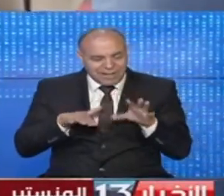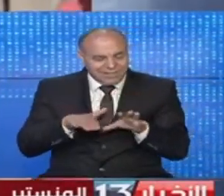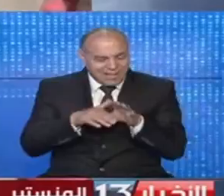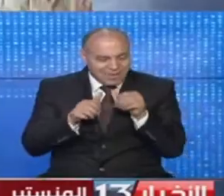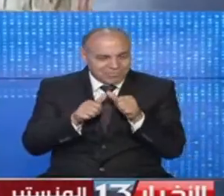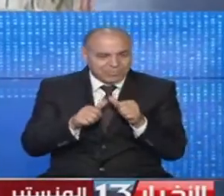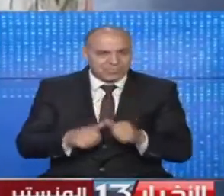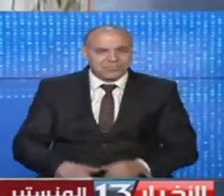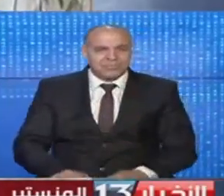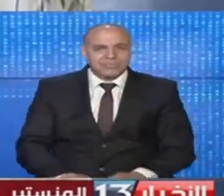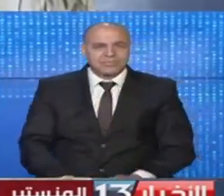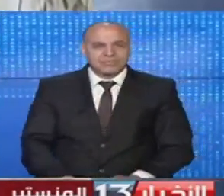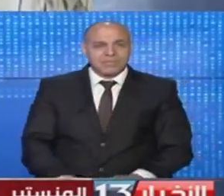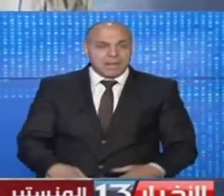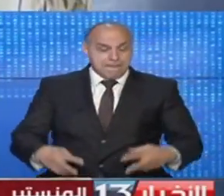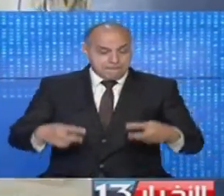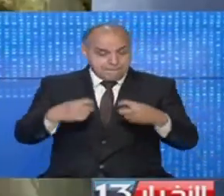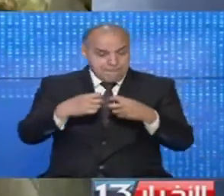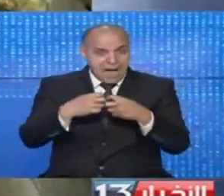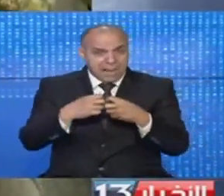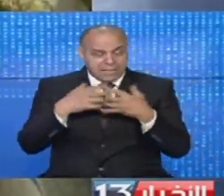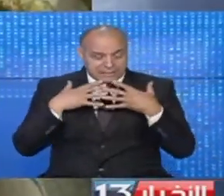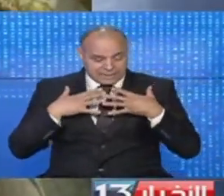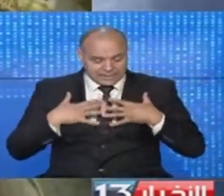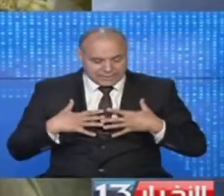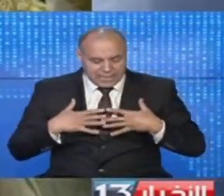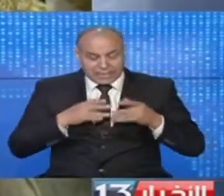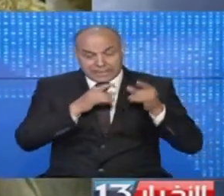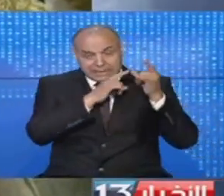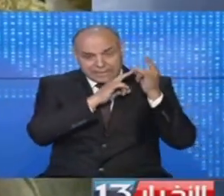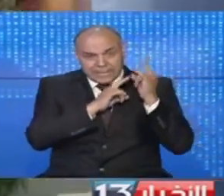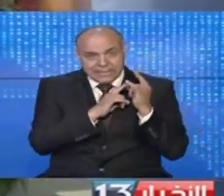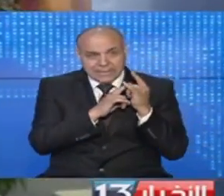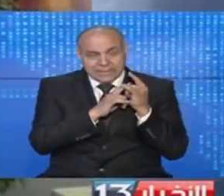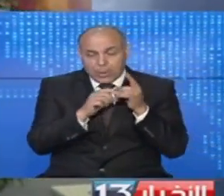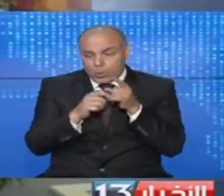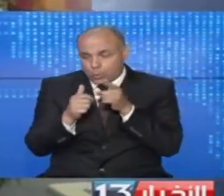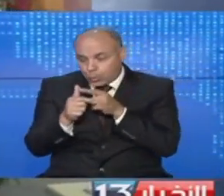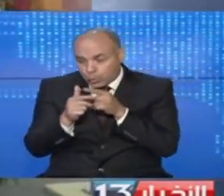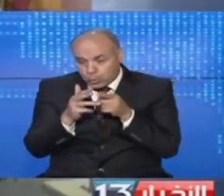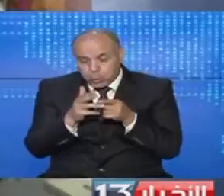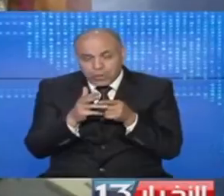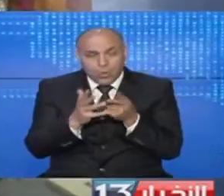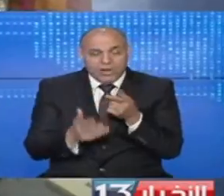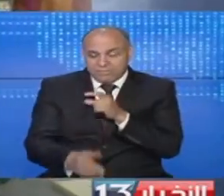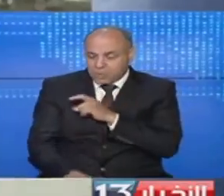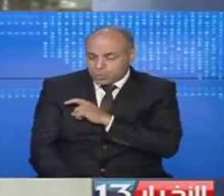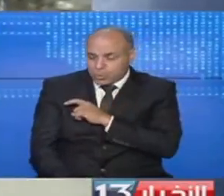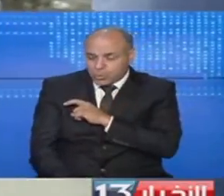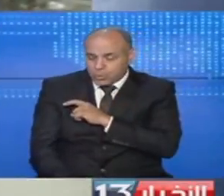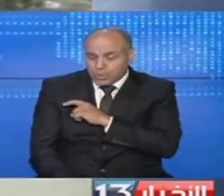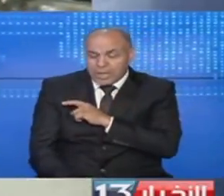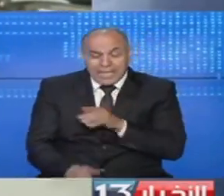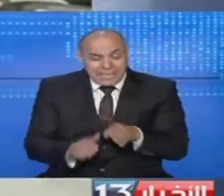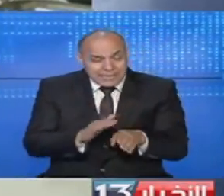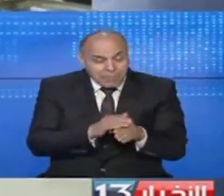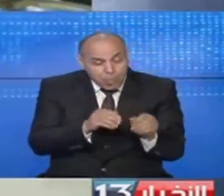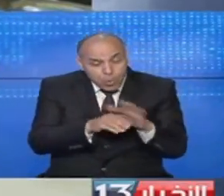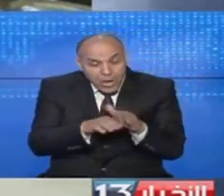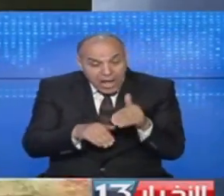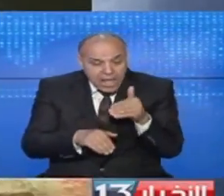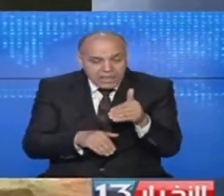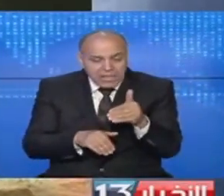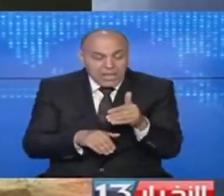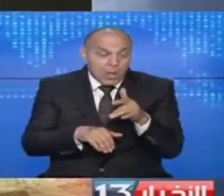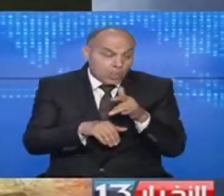والمناسبات. معرض للصناعات التقليدية هو الأول من نوعه بالساحل منذ جائحة كورونا